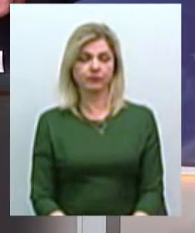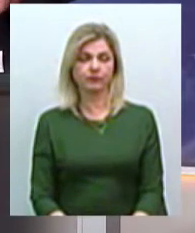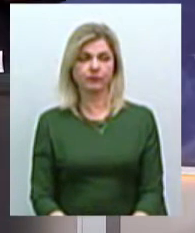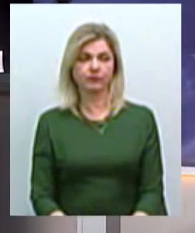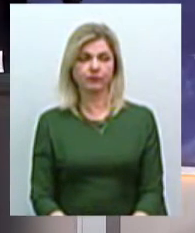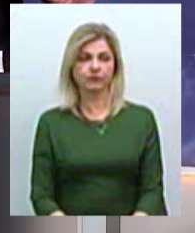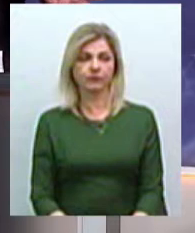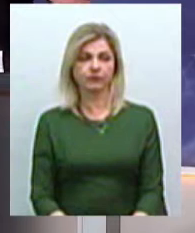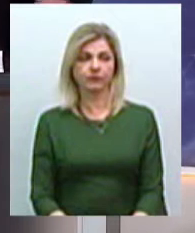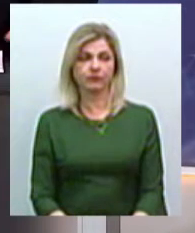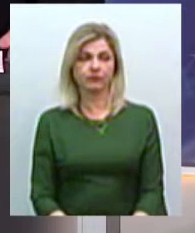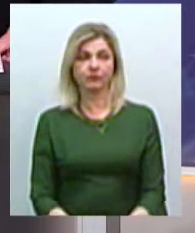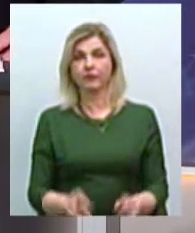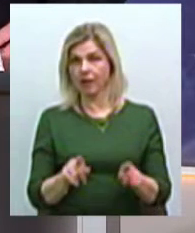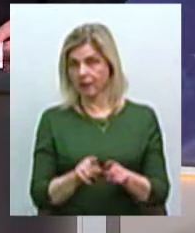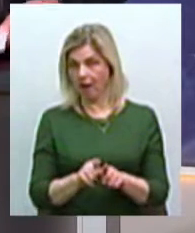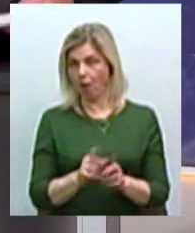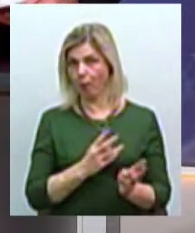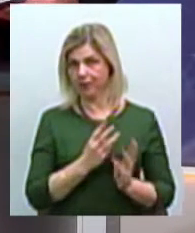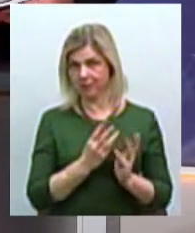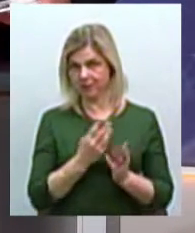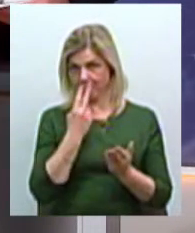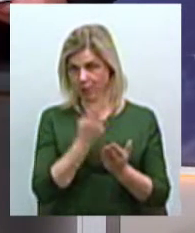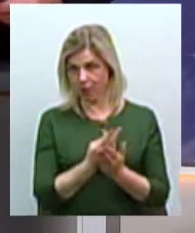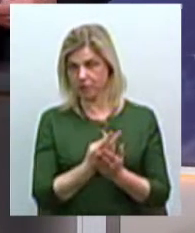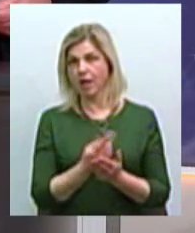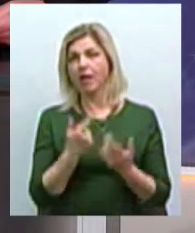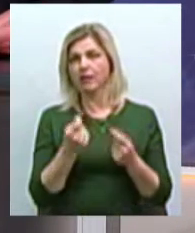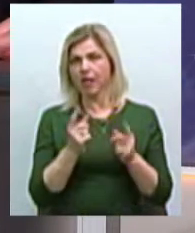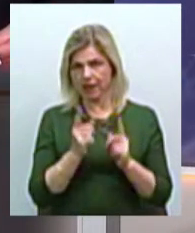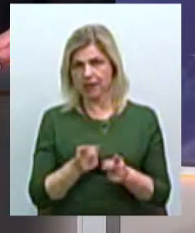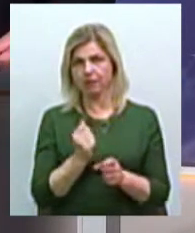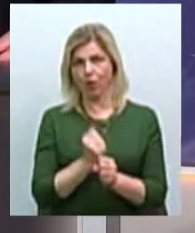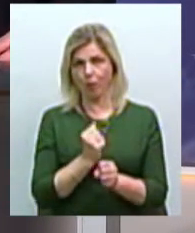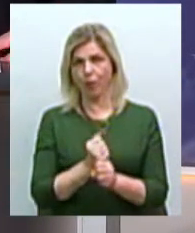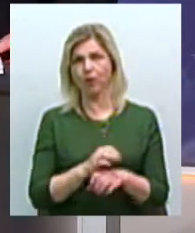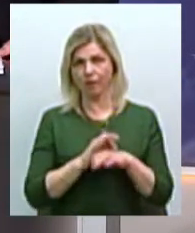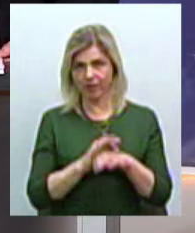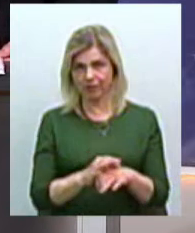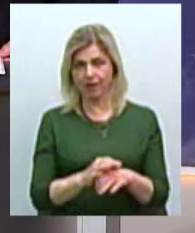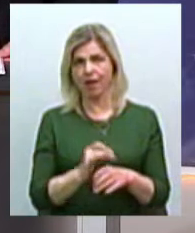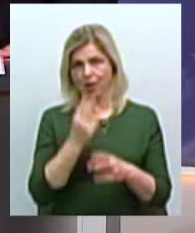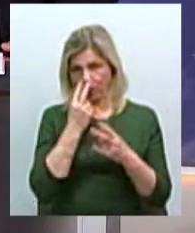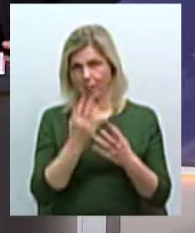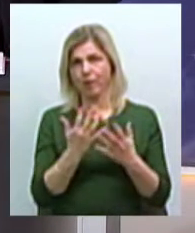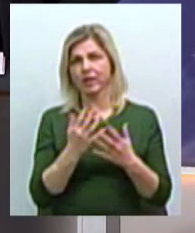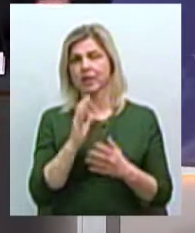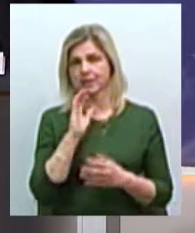Ну, так оптимістично вийшло, тому що показали дійсно, де робота ведеться, і робота така помітна,